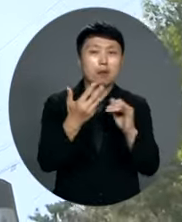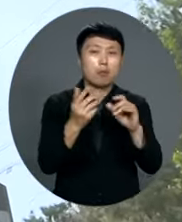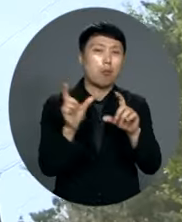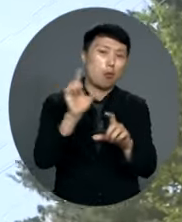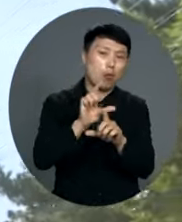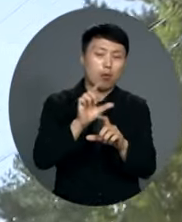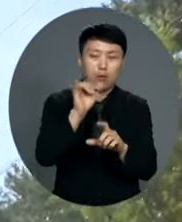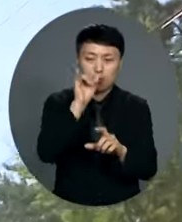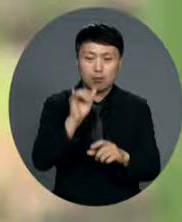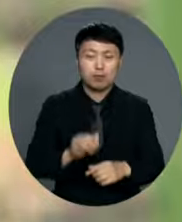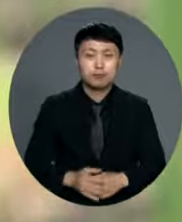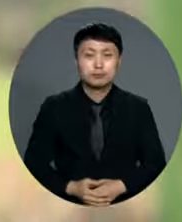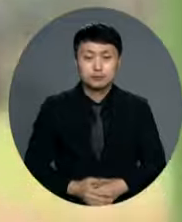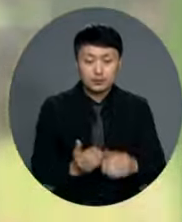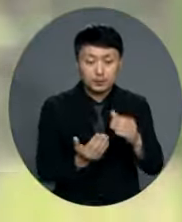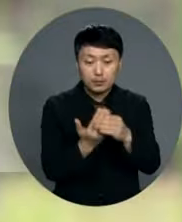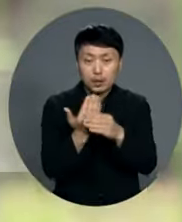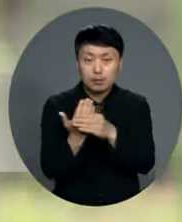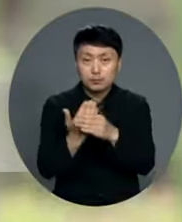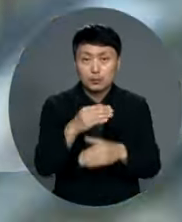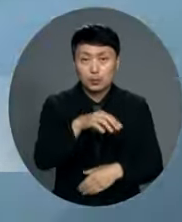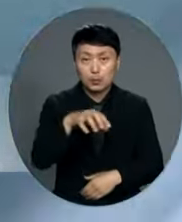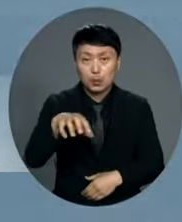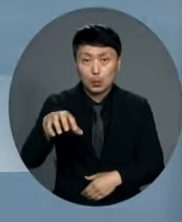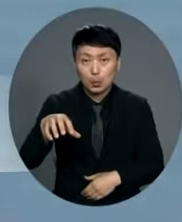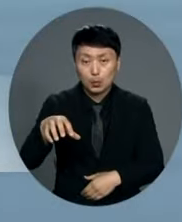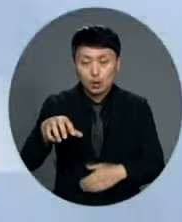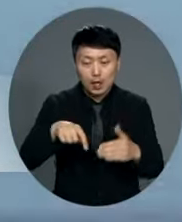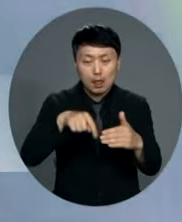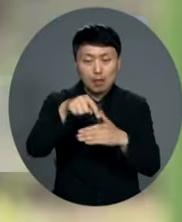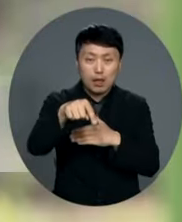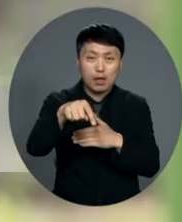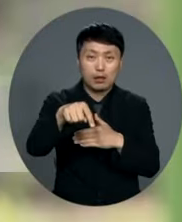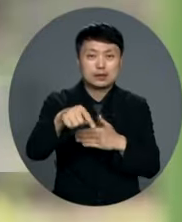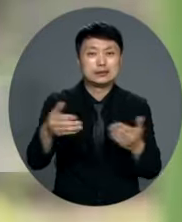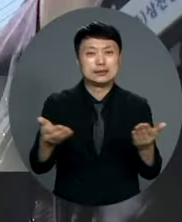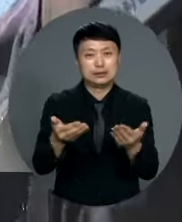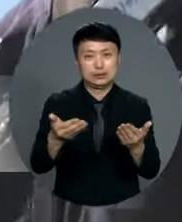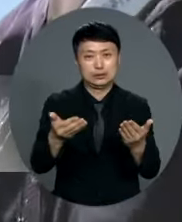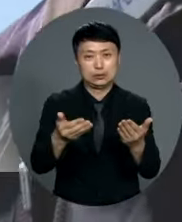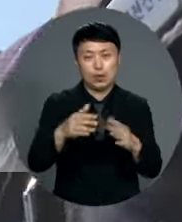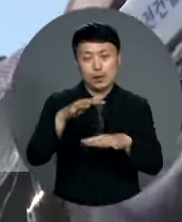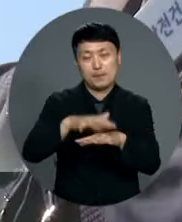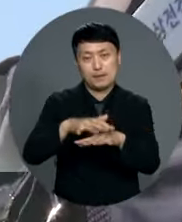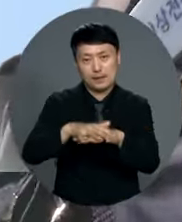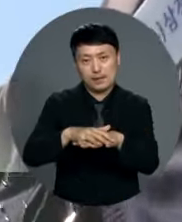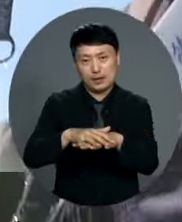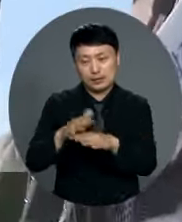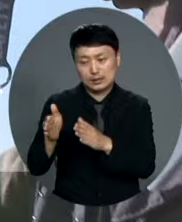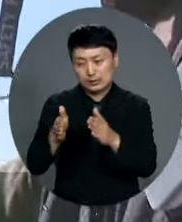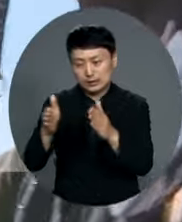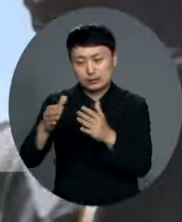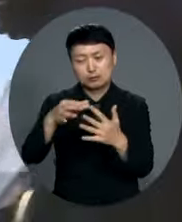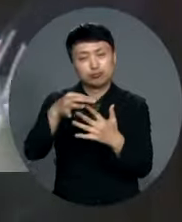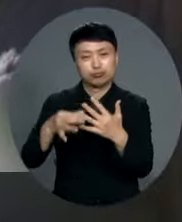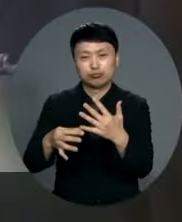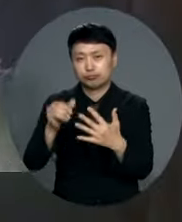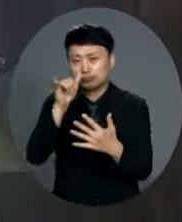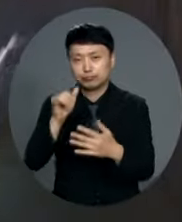많습니다. 발생 장소를 봤더니 실외 작업장이 가장 많았고 논밭과 길가가 뒤를